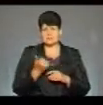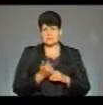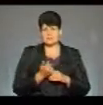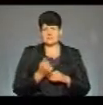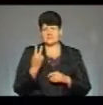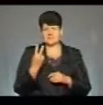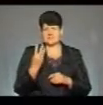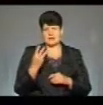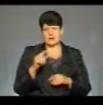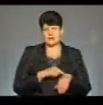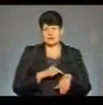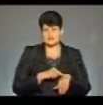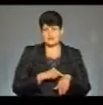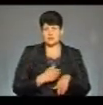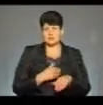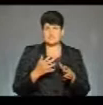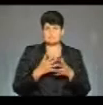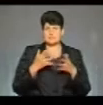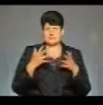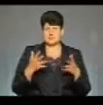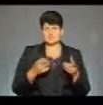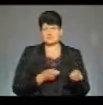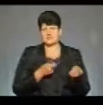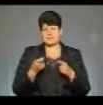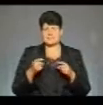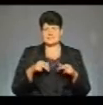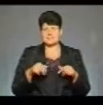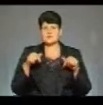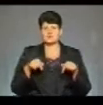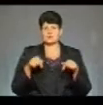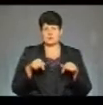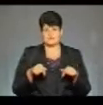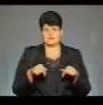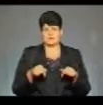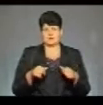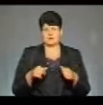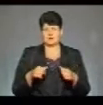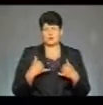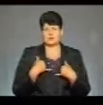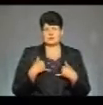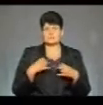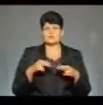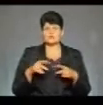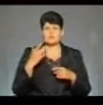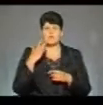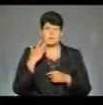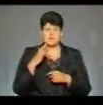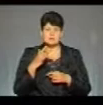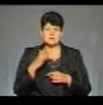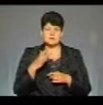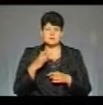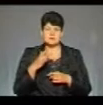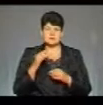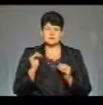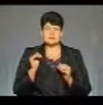десь 2-3 години. Ми хотіли більше провести танців сюди. А в нас ми танцюємо в Америці на